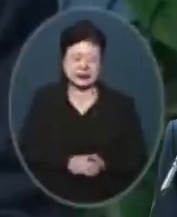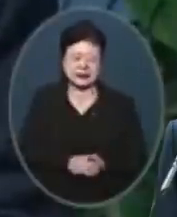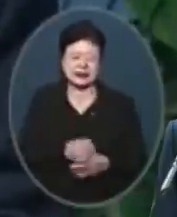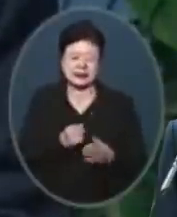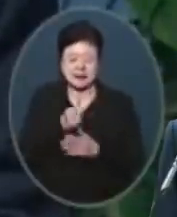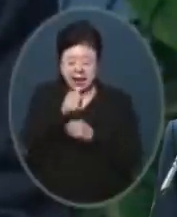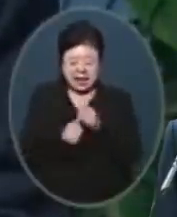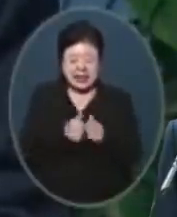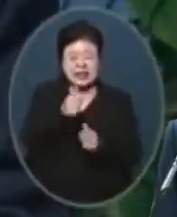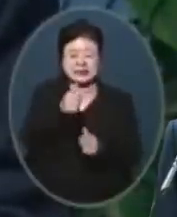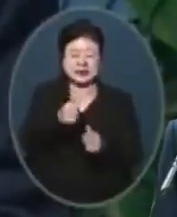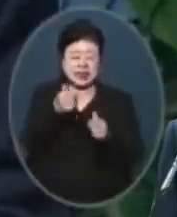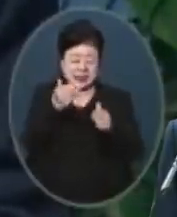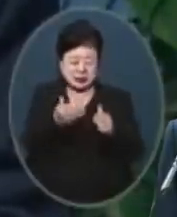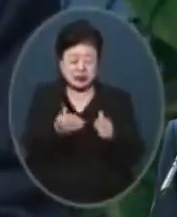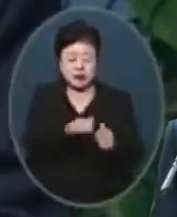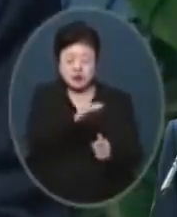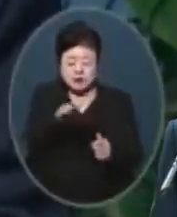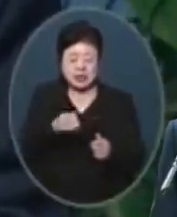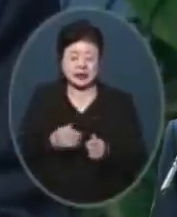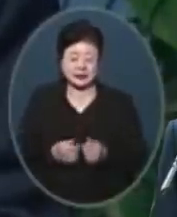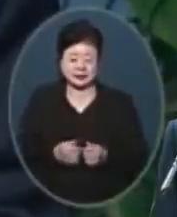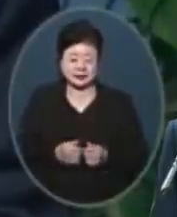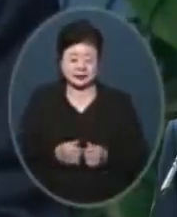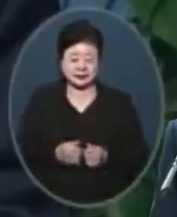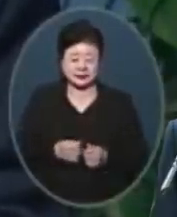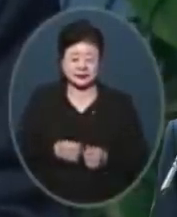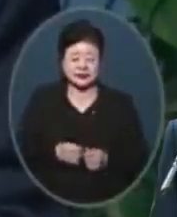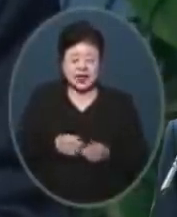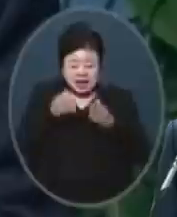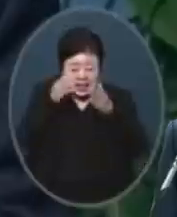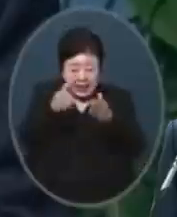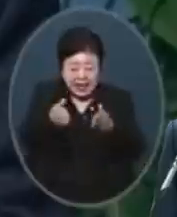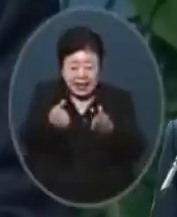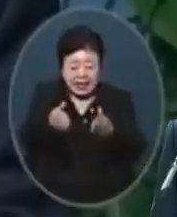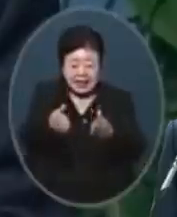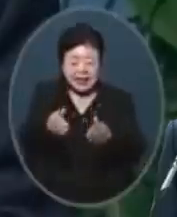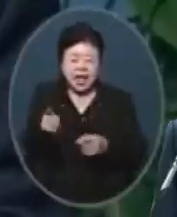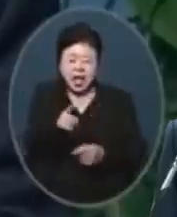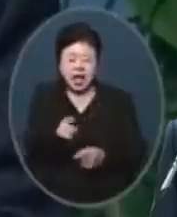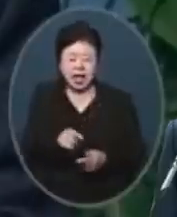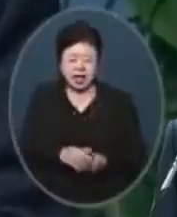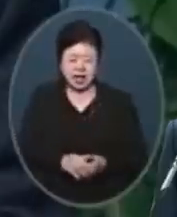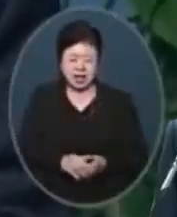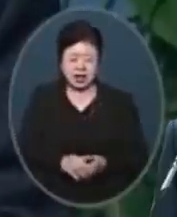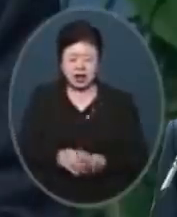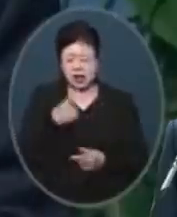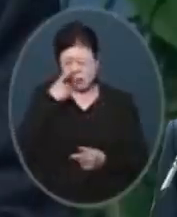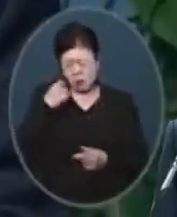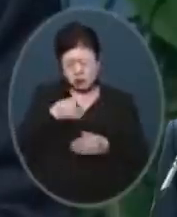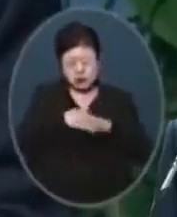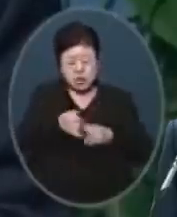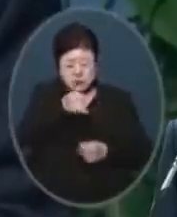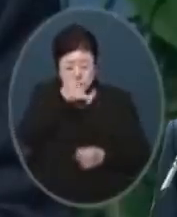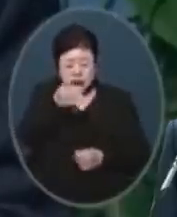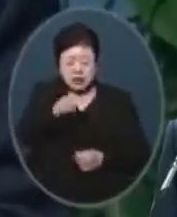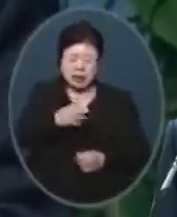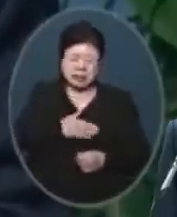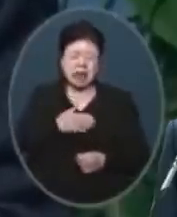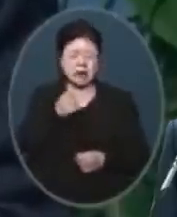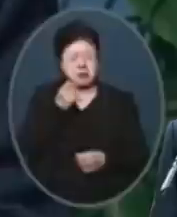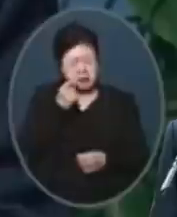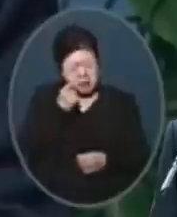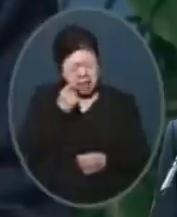그래서 하나님께서 우리를 향해서 아무리 멋진 계획을 갖고 계셔도 나는